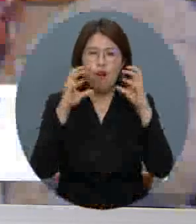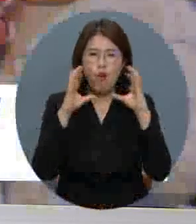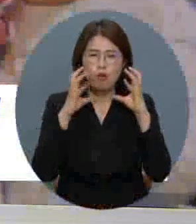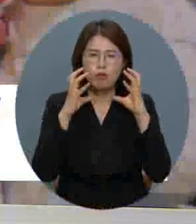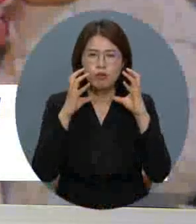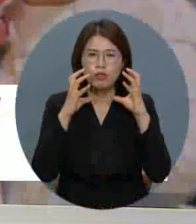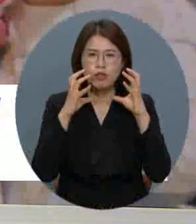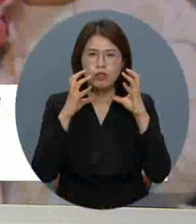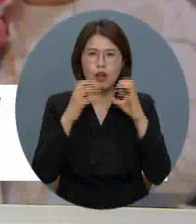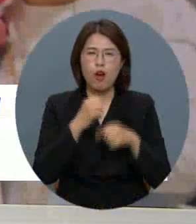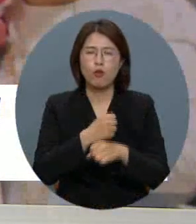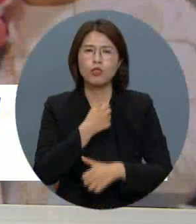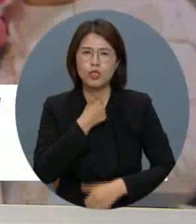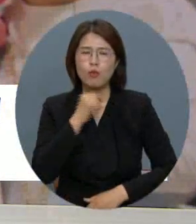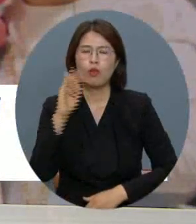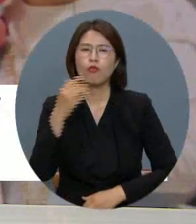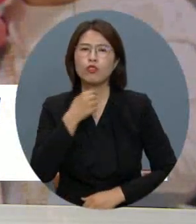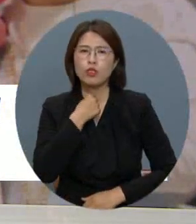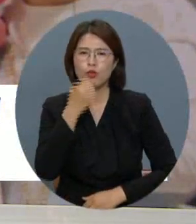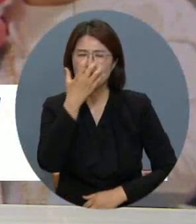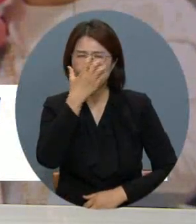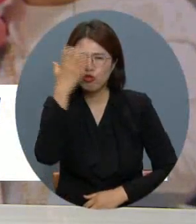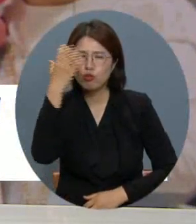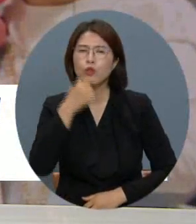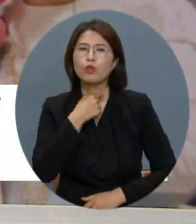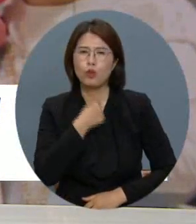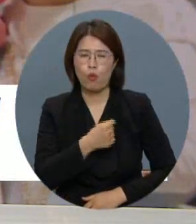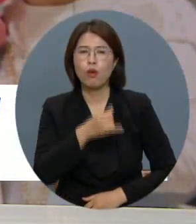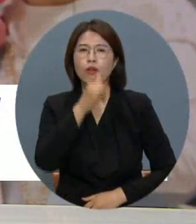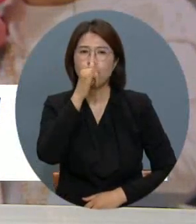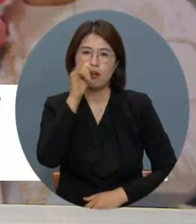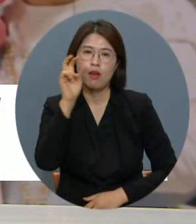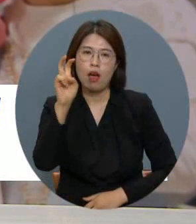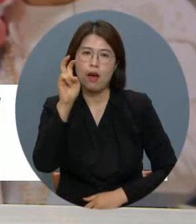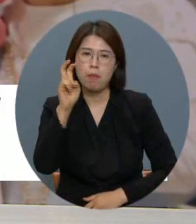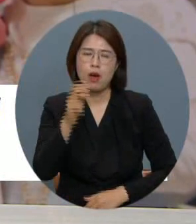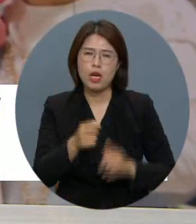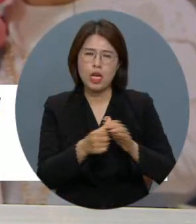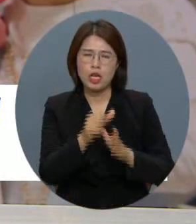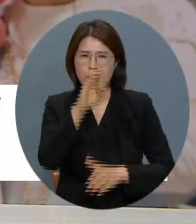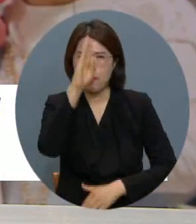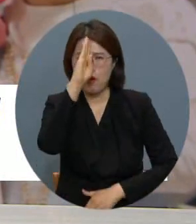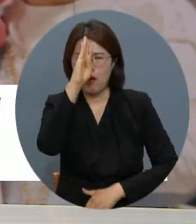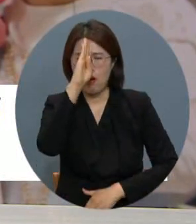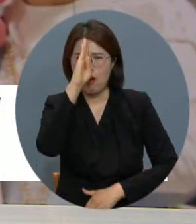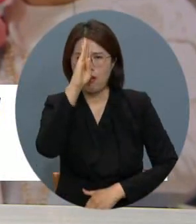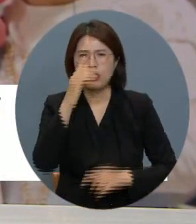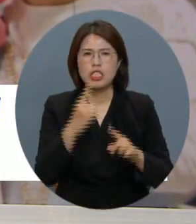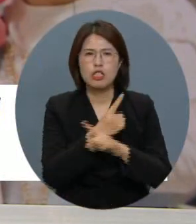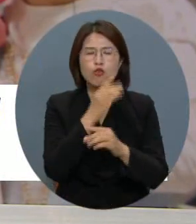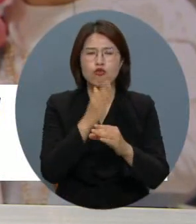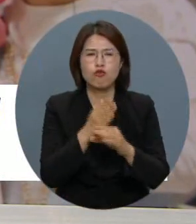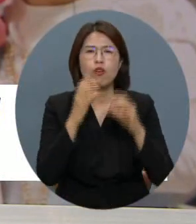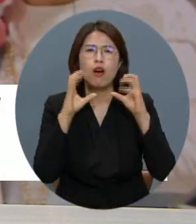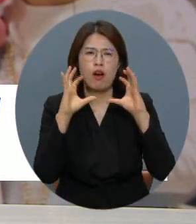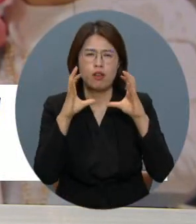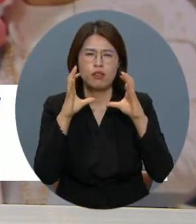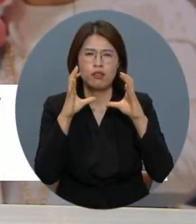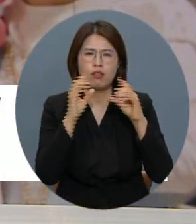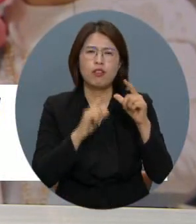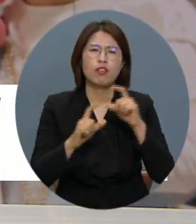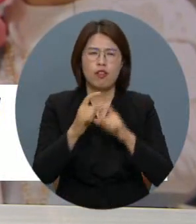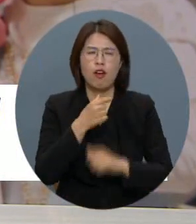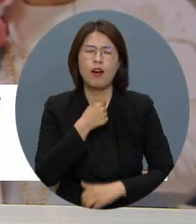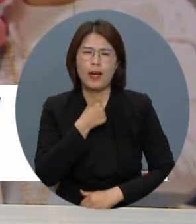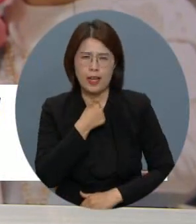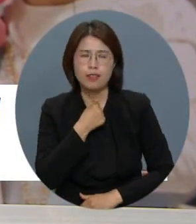어린이들은 누구나 하고 싶고 또 되고 싶은 꿈이나 소원이 있을 텐데요. 아마 희귀 난치병과 힘겹게 싸우고 있는 어린이들에게는